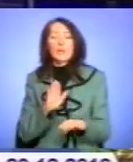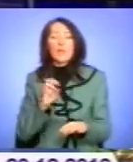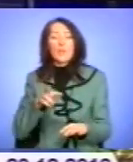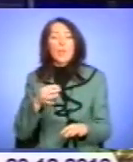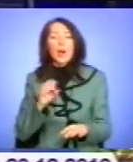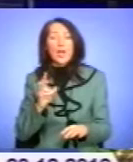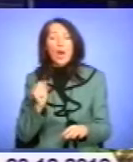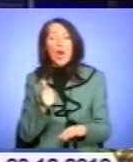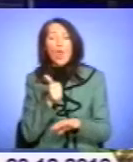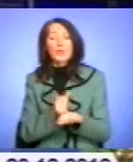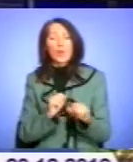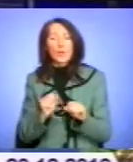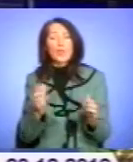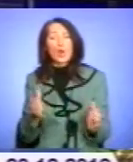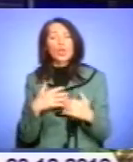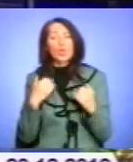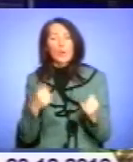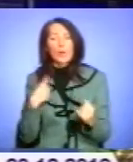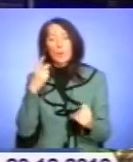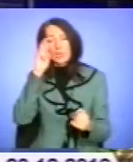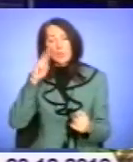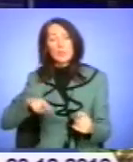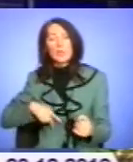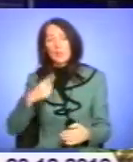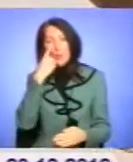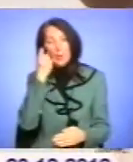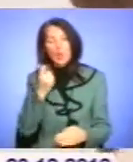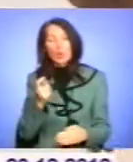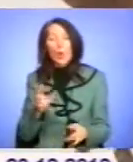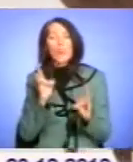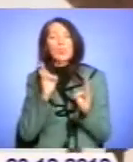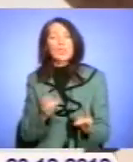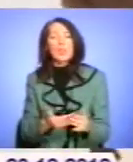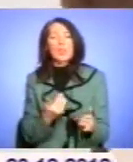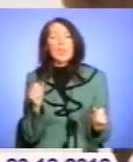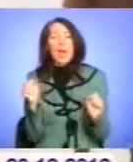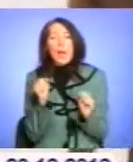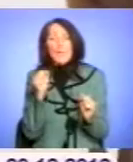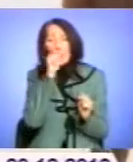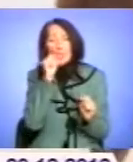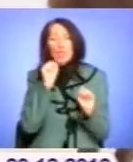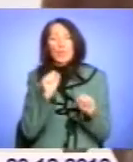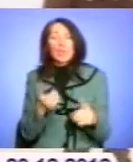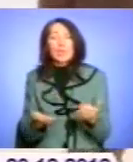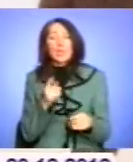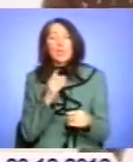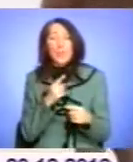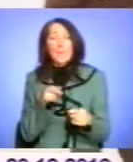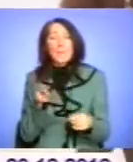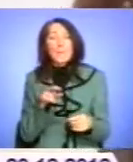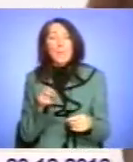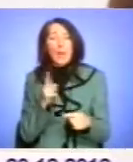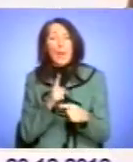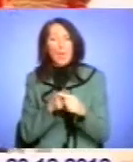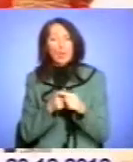Головне управління охорони здоров'я облдержадміністрації попереджує, що постраждати від переохолодження можна навіть при плюсовій температурі.